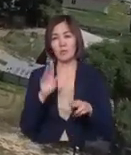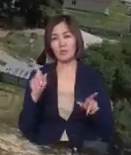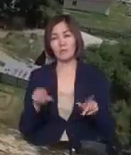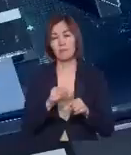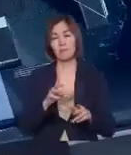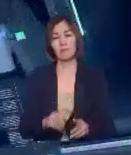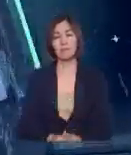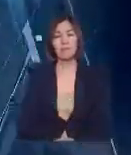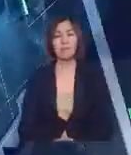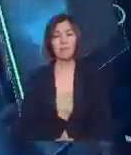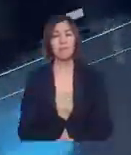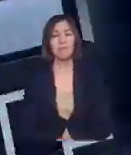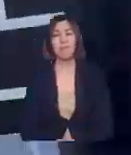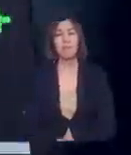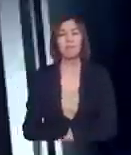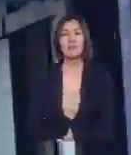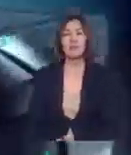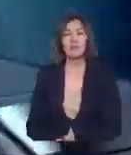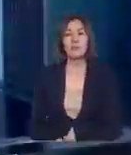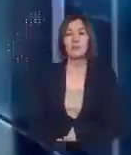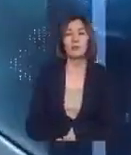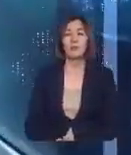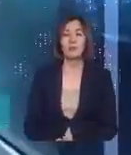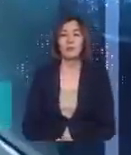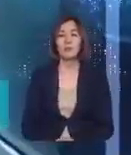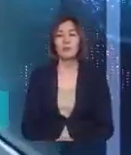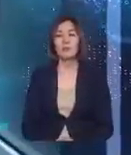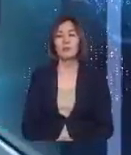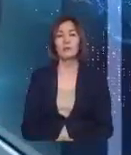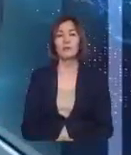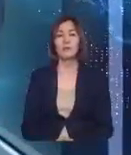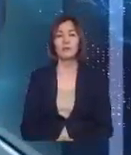деп сендірді. Еркебұлан Жақыбай, Ержан Дүйсен, Жетісу телеарнасы.